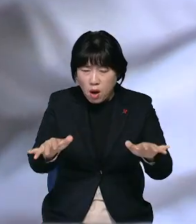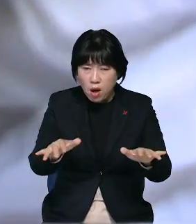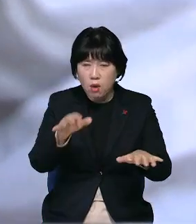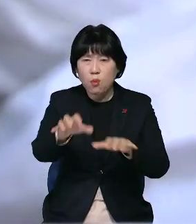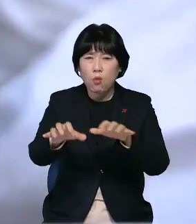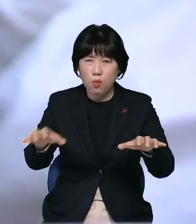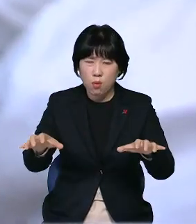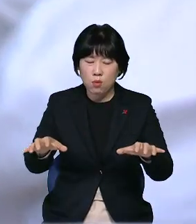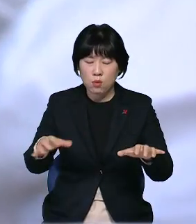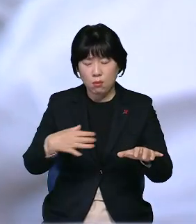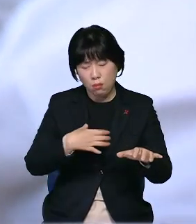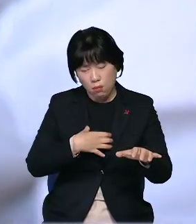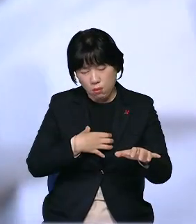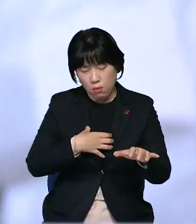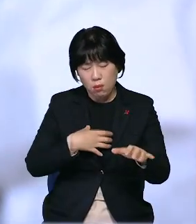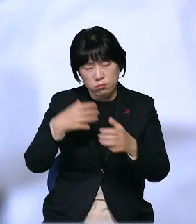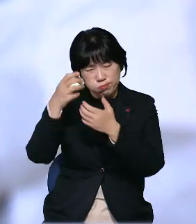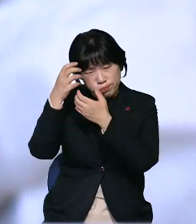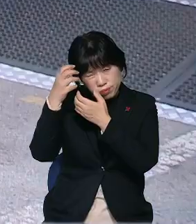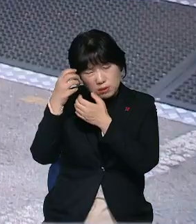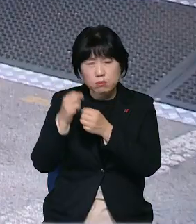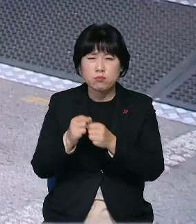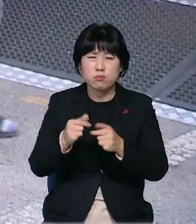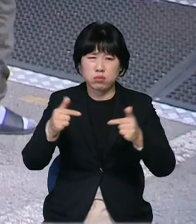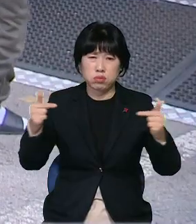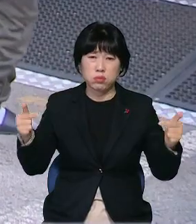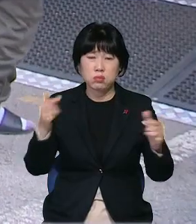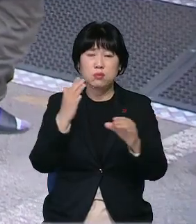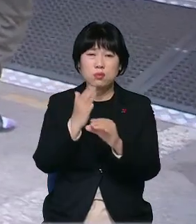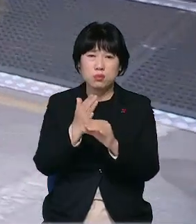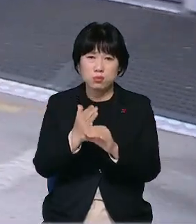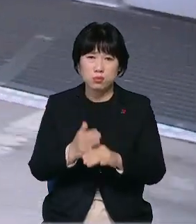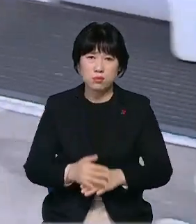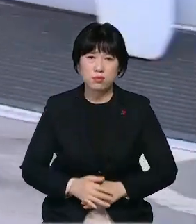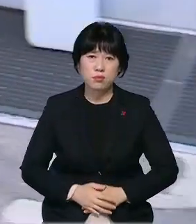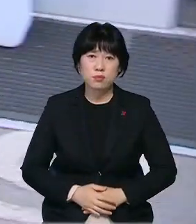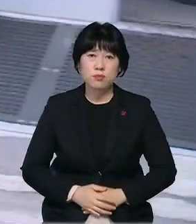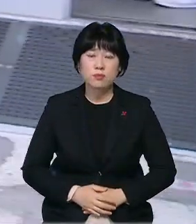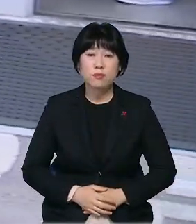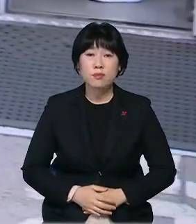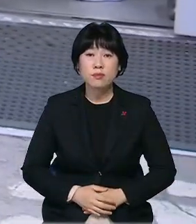확산되면서 위기감이 날로 커지고 있습니다. KBC 이동근입니다.